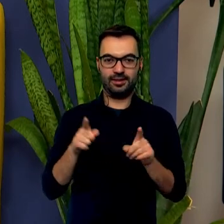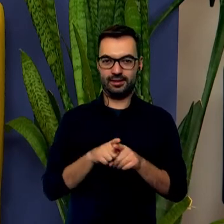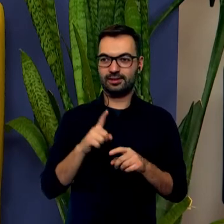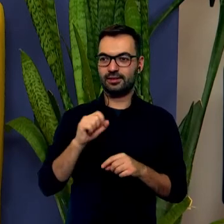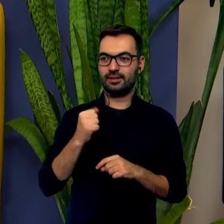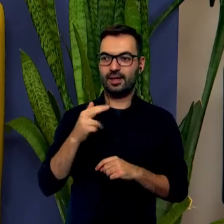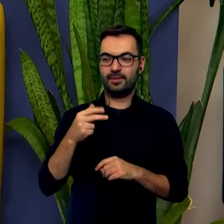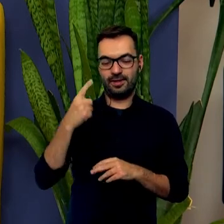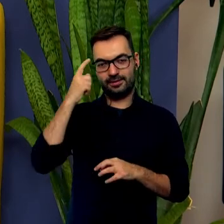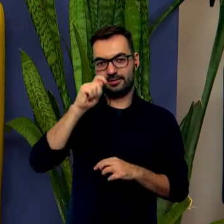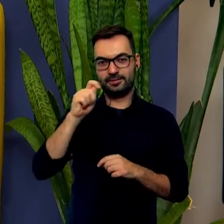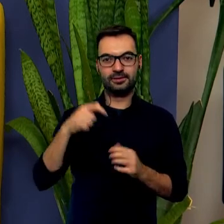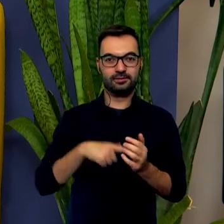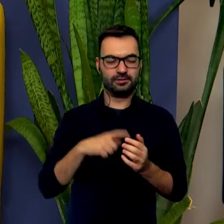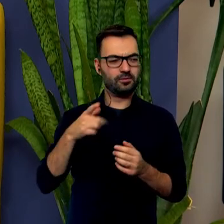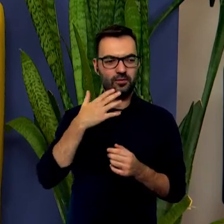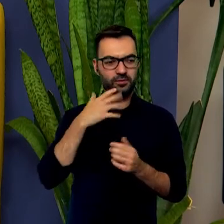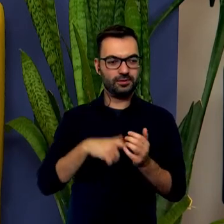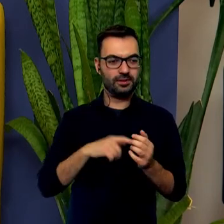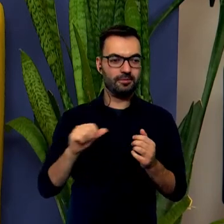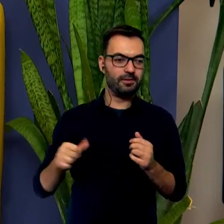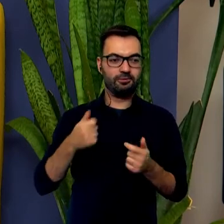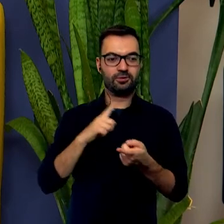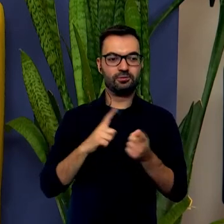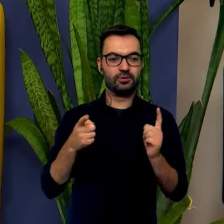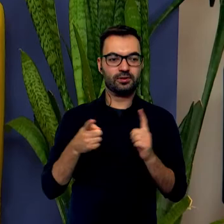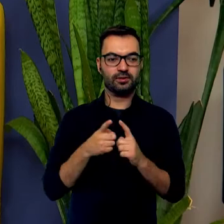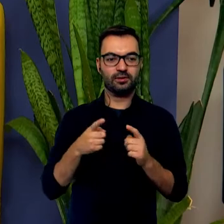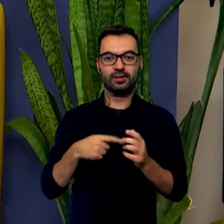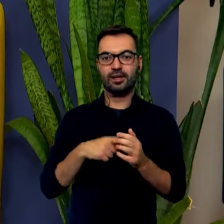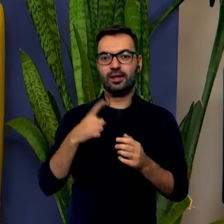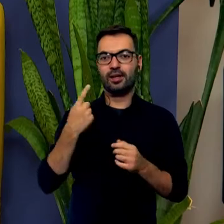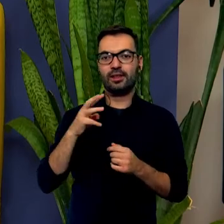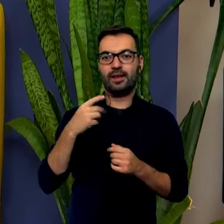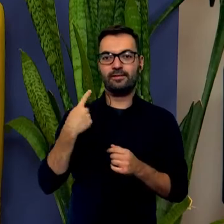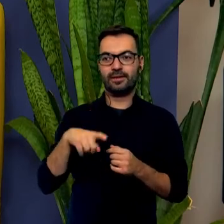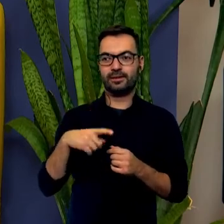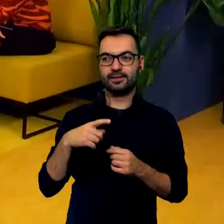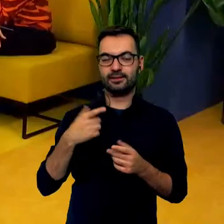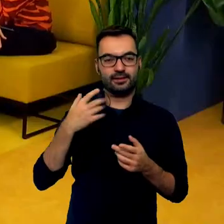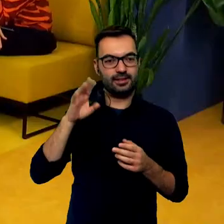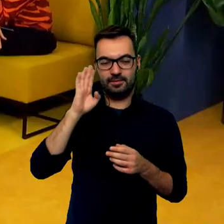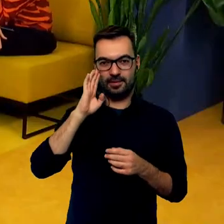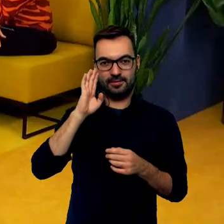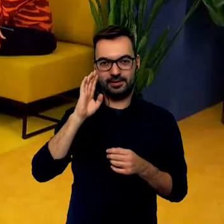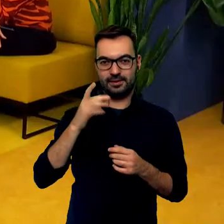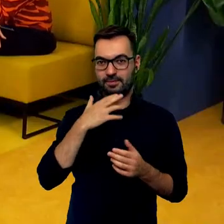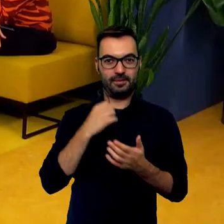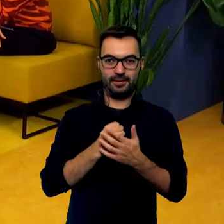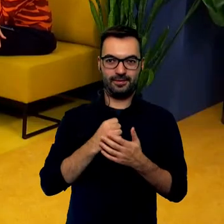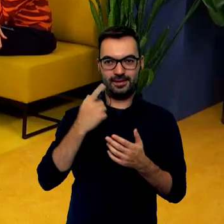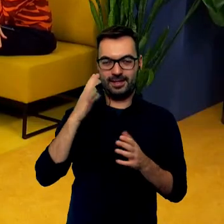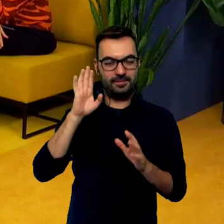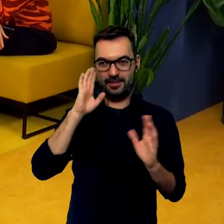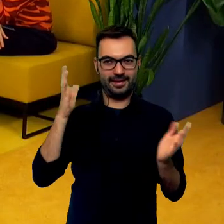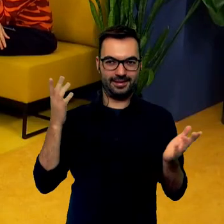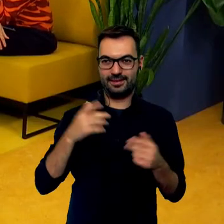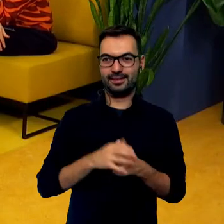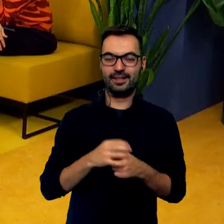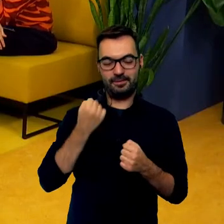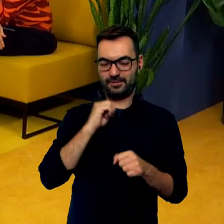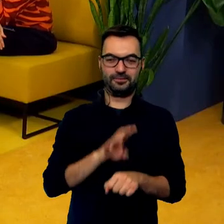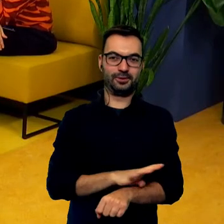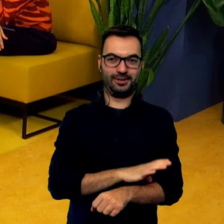Damian przypominasz, właściwie ty wspominasz pierwsze spotkanie takie, którego Dawid właściwie chyba nie ma prawa pamiętać też, ale to jest